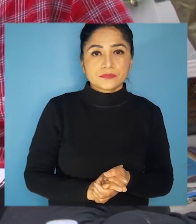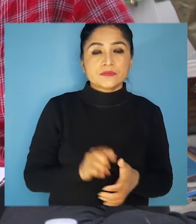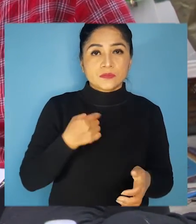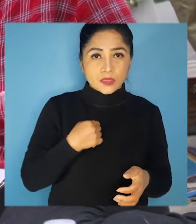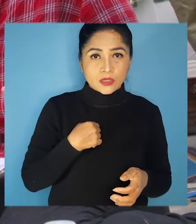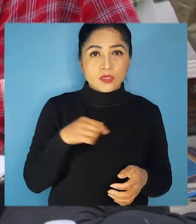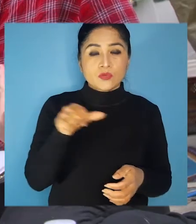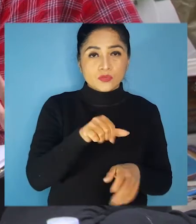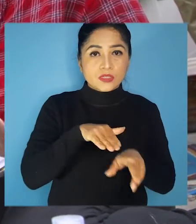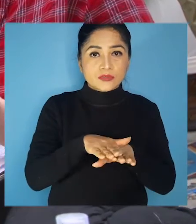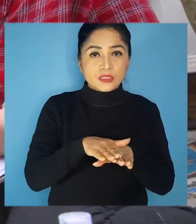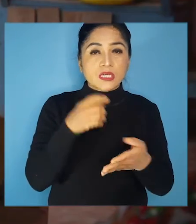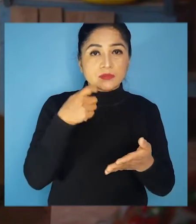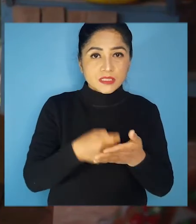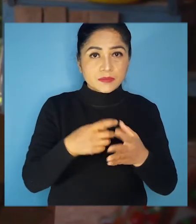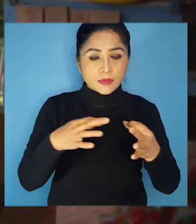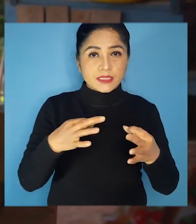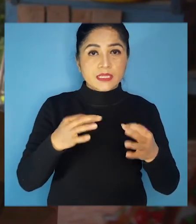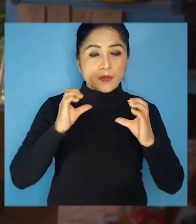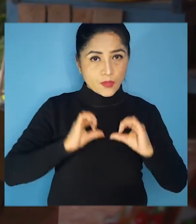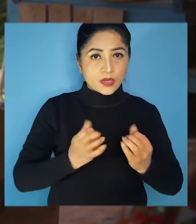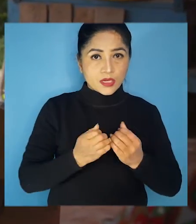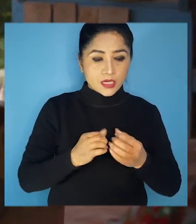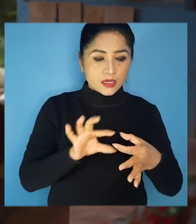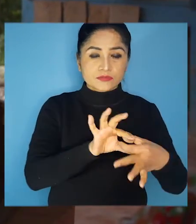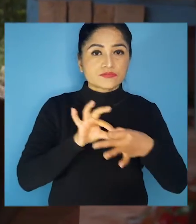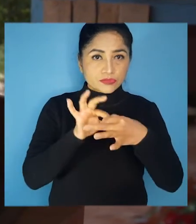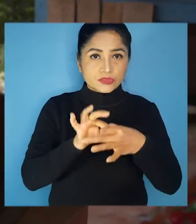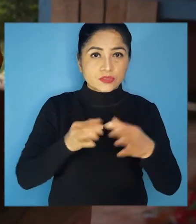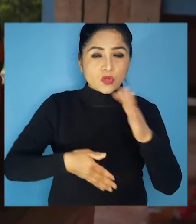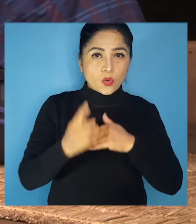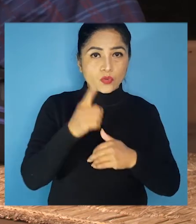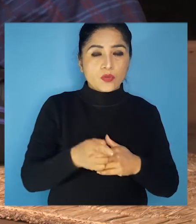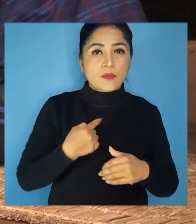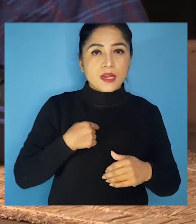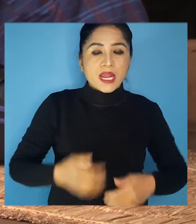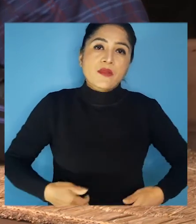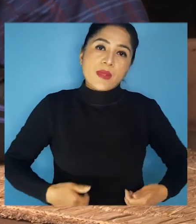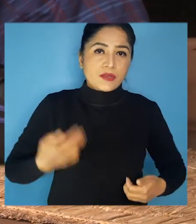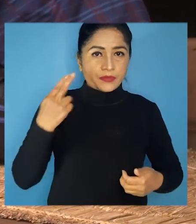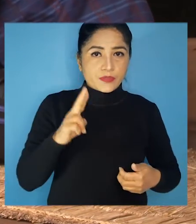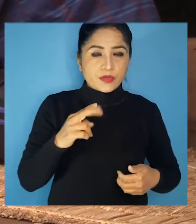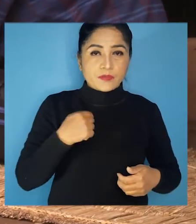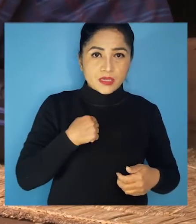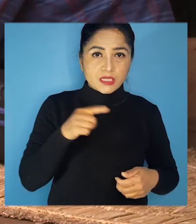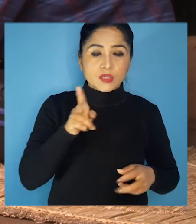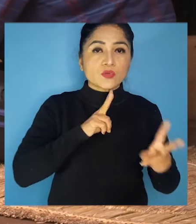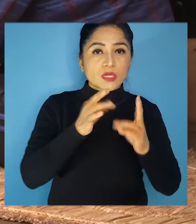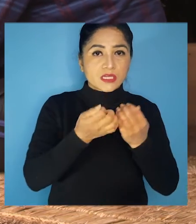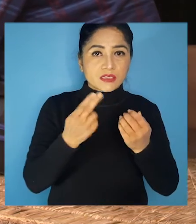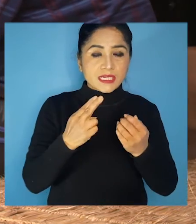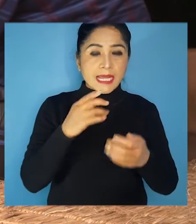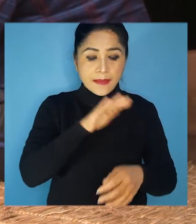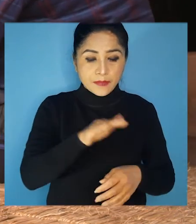बरु म त उनीहरूसँग विधि र साधन अप्नाएर घुलमिल हुन गएकी थिएँ मलाई रमाइलो लाग्यो अनि मैले कुराकानी